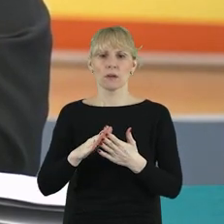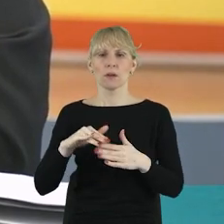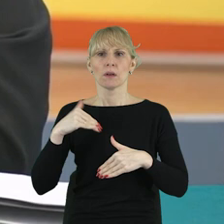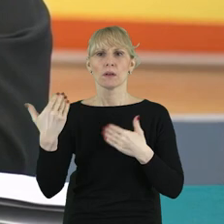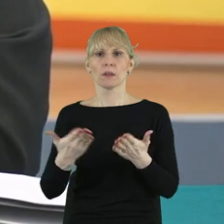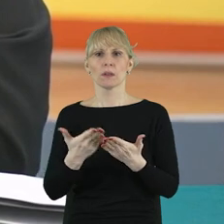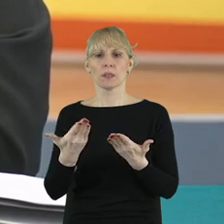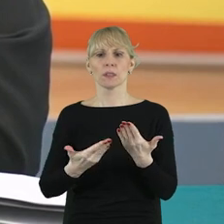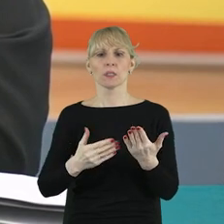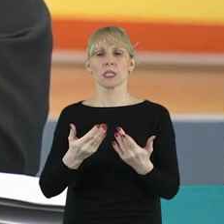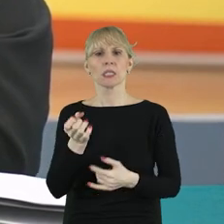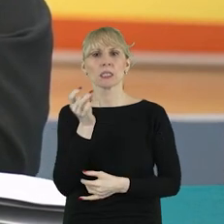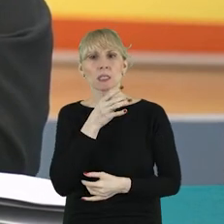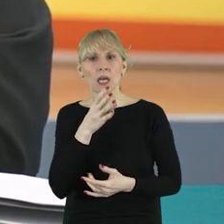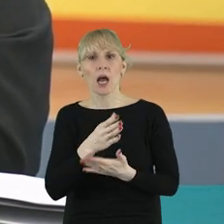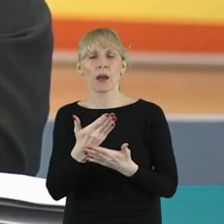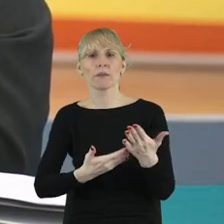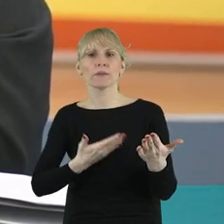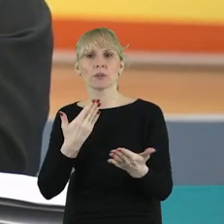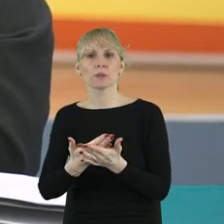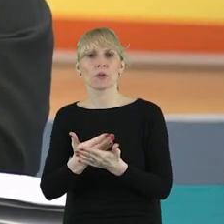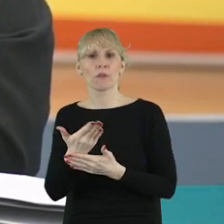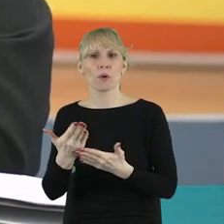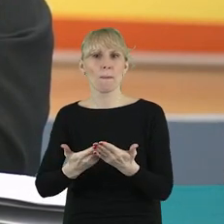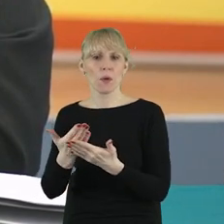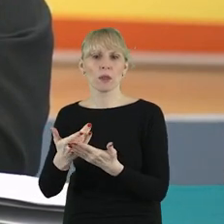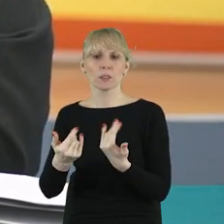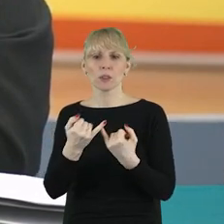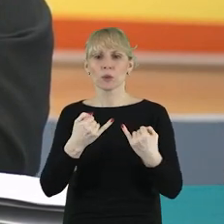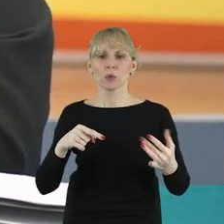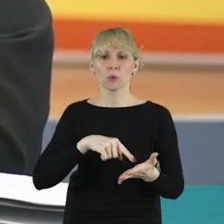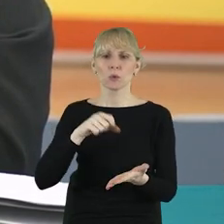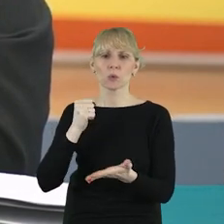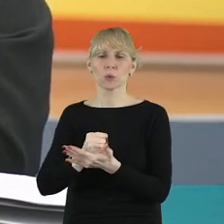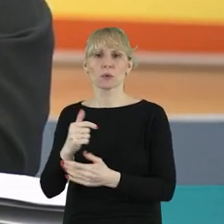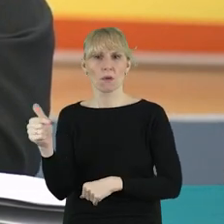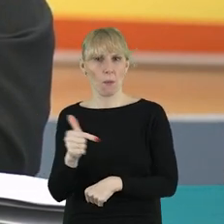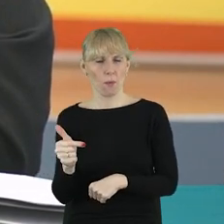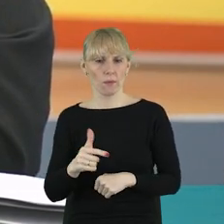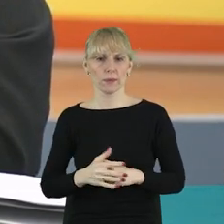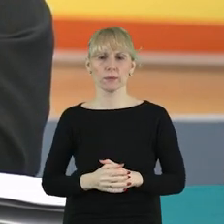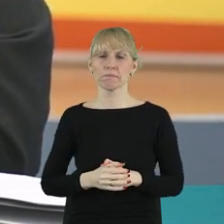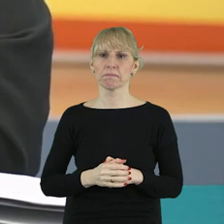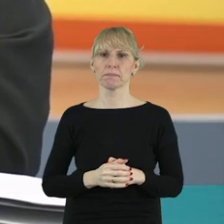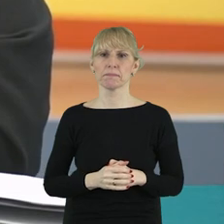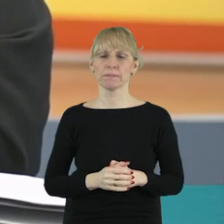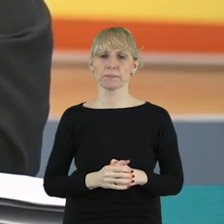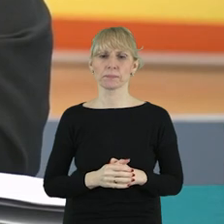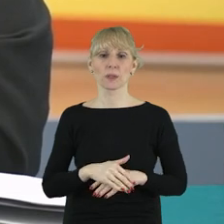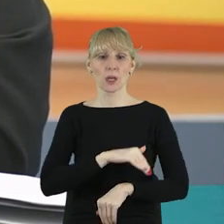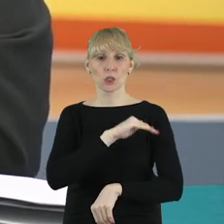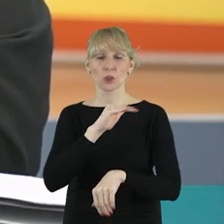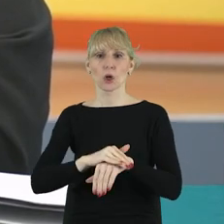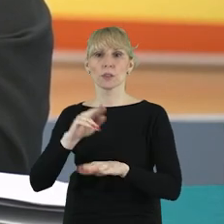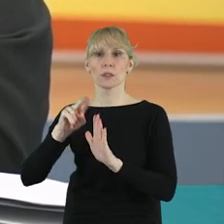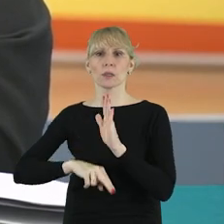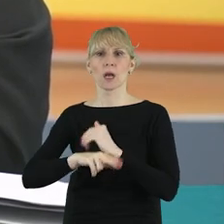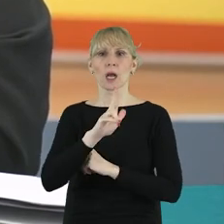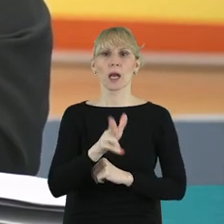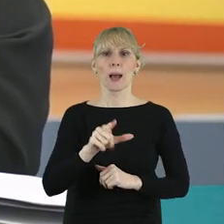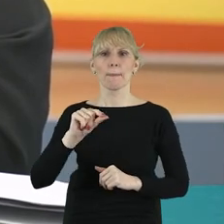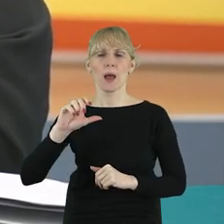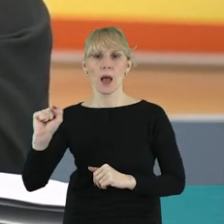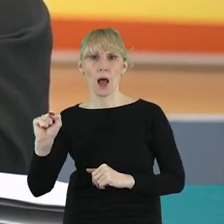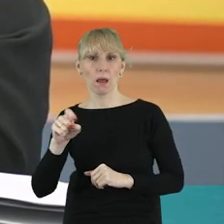ustaw, które u nas obowiązują. I zgodnie z przepisami KPA takie osoby mają udzielany głos przez